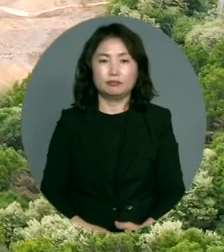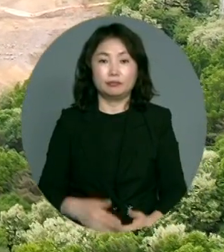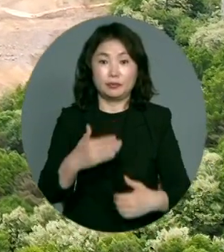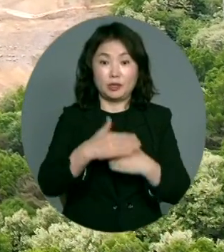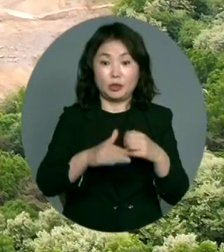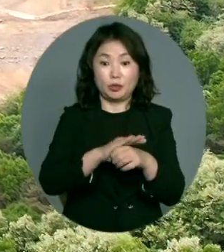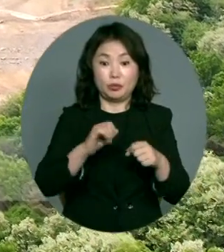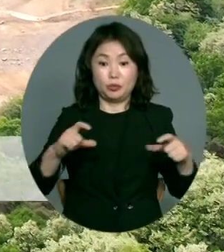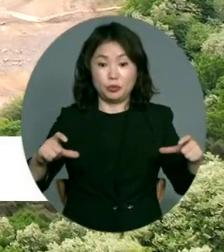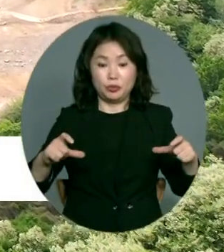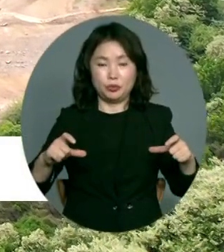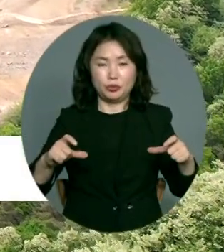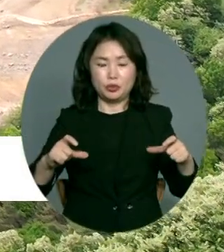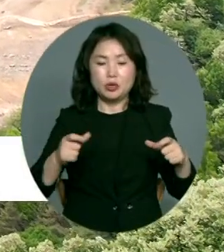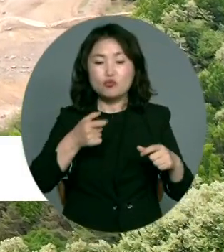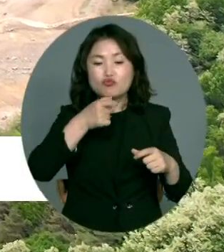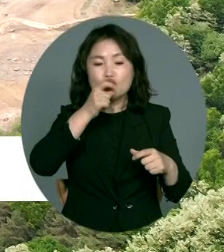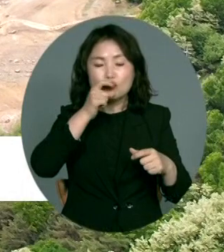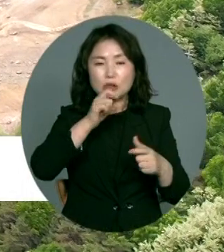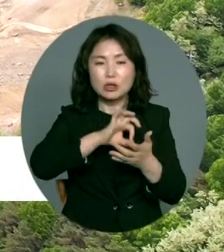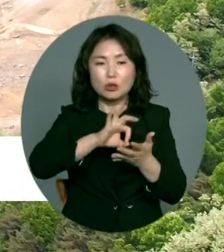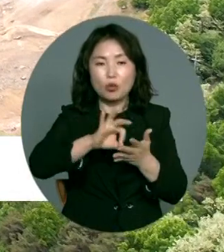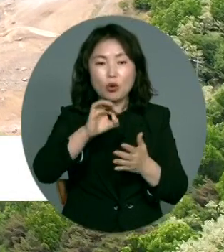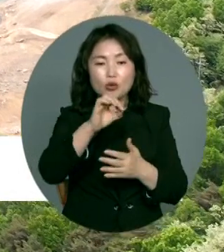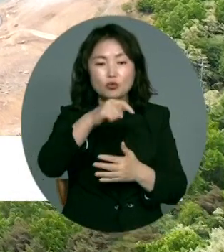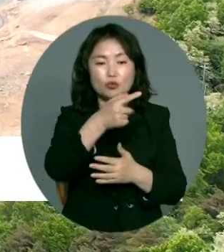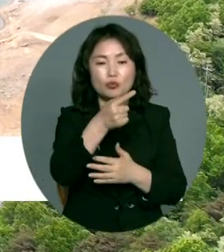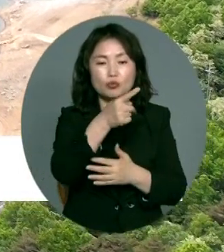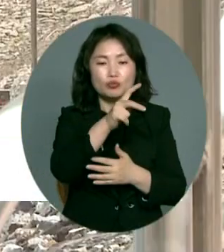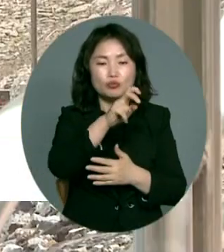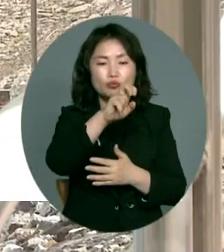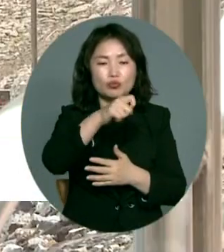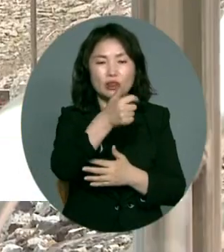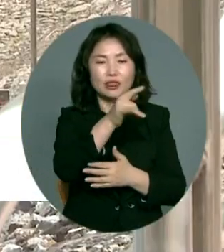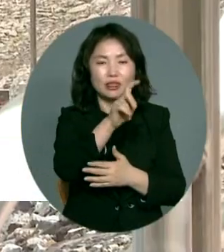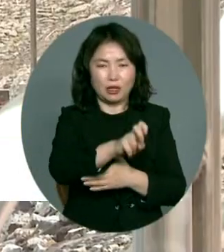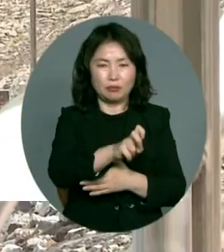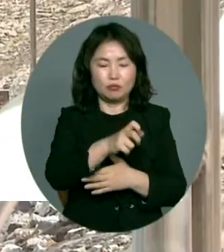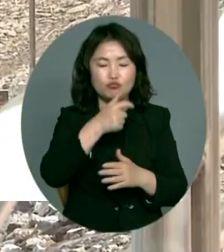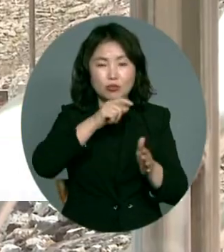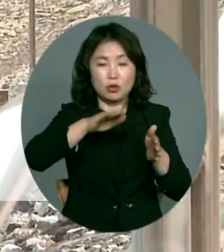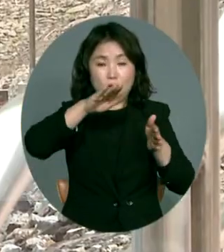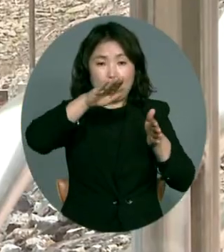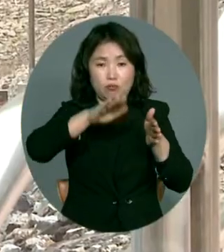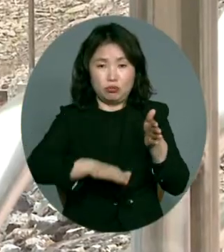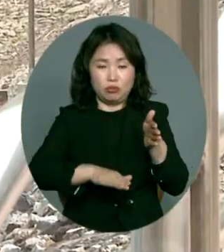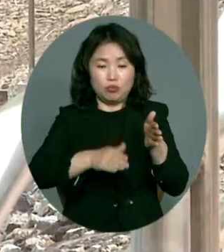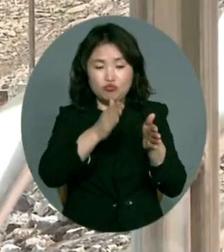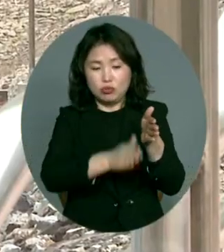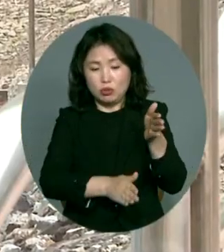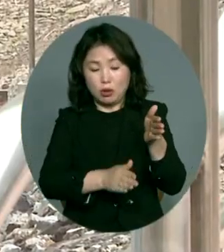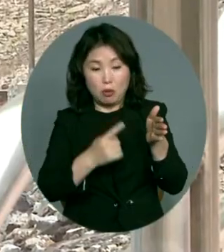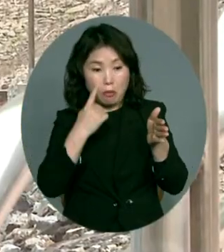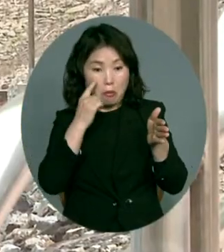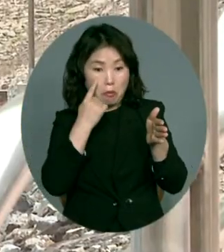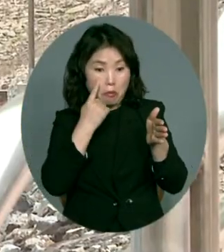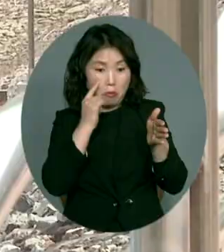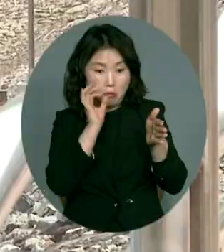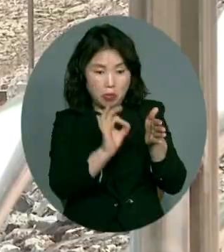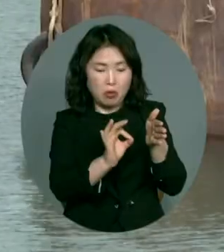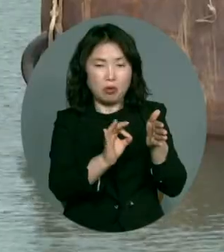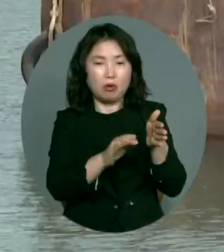대구와 경북 일부 지역의 식수원인 청도 운문댐입니다. 물에 잠겨 있어야 할 댐 수문이 바닥까지